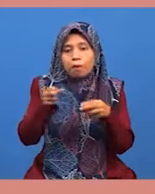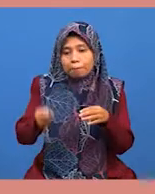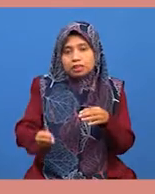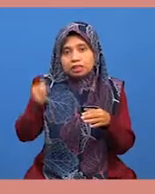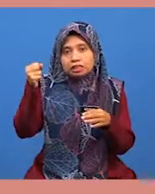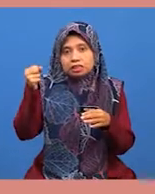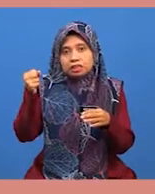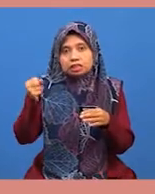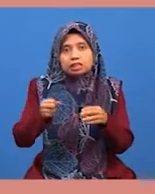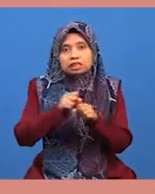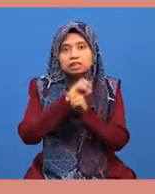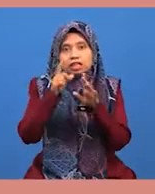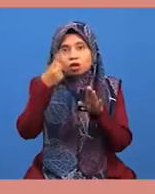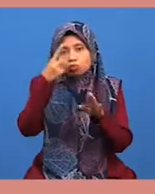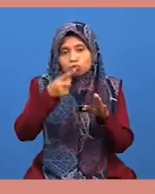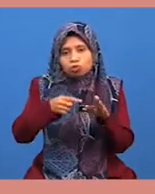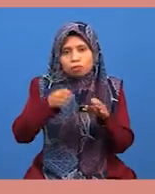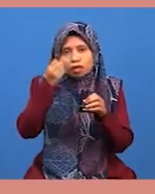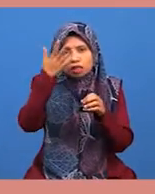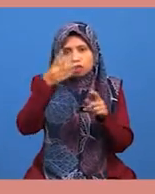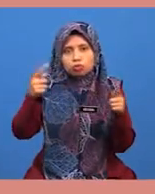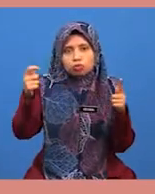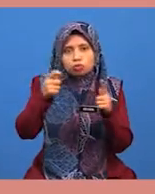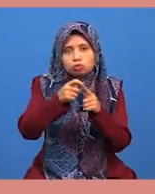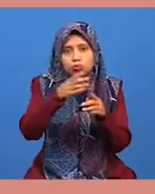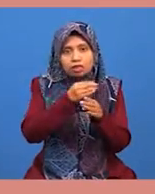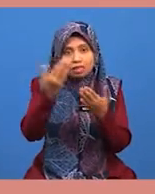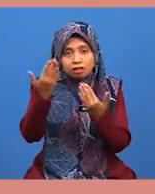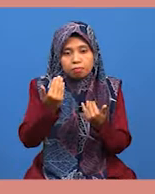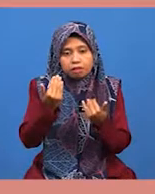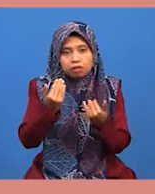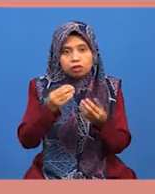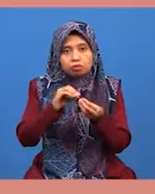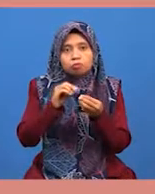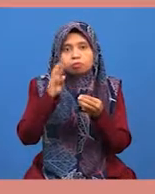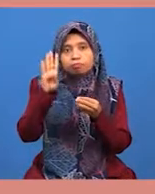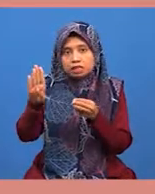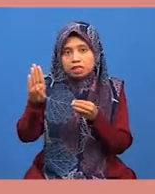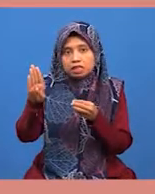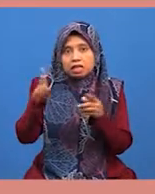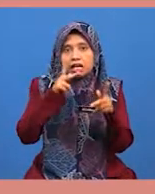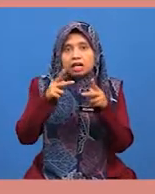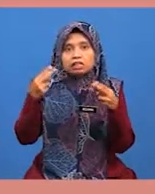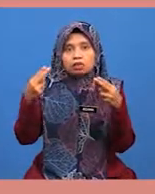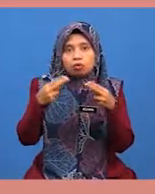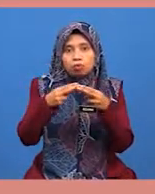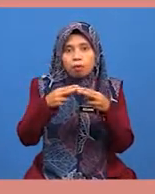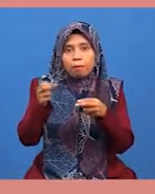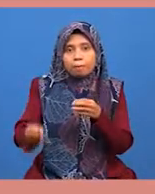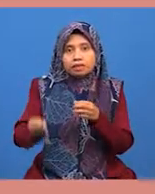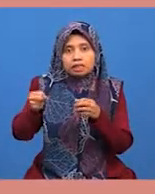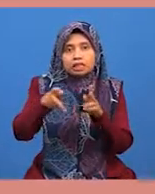untuk menyatakan tujuan dan harapan. B. Kata hubung pancangan keterangan